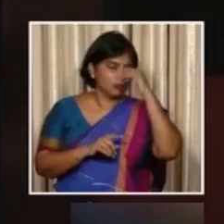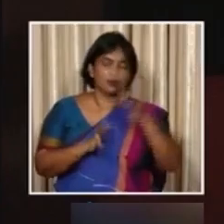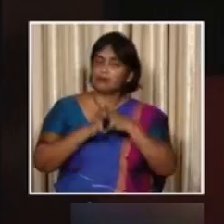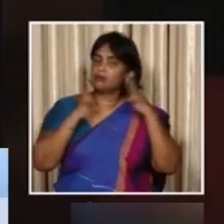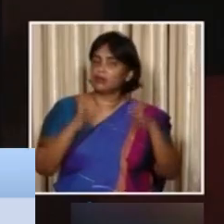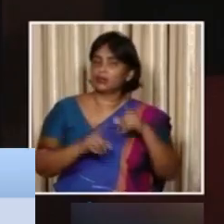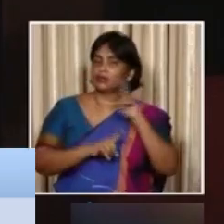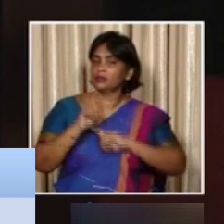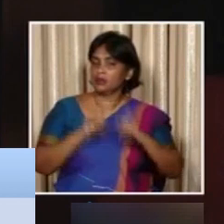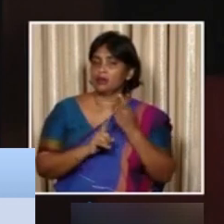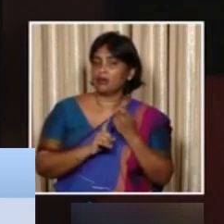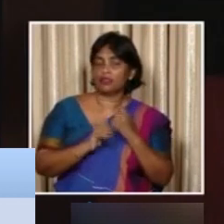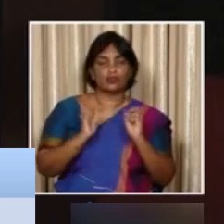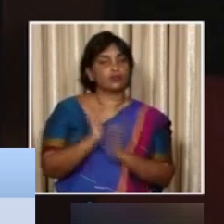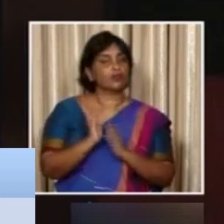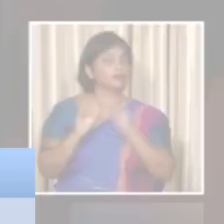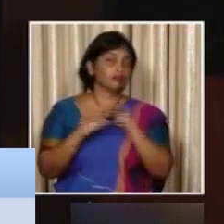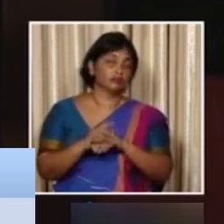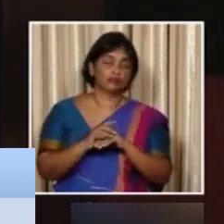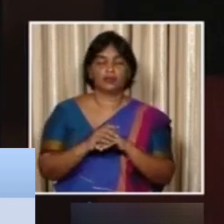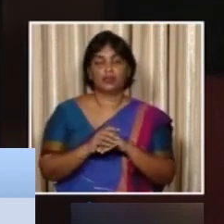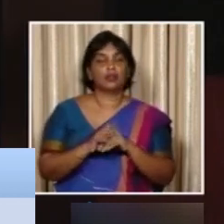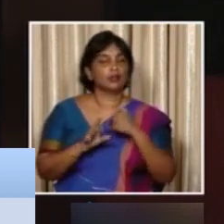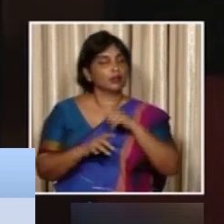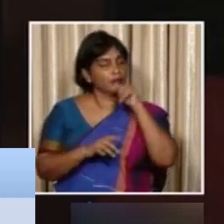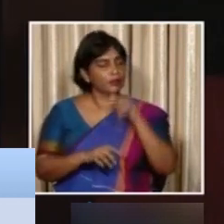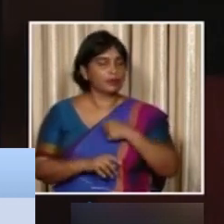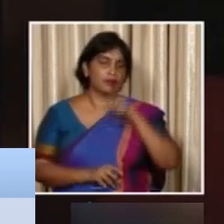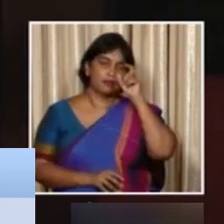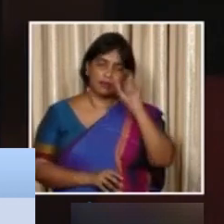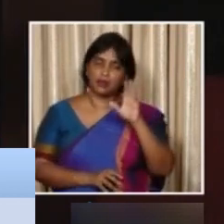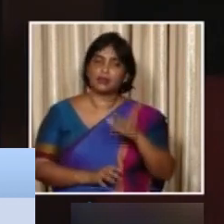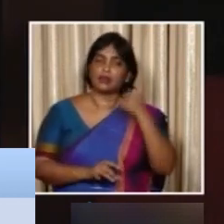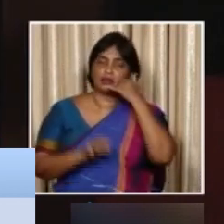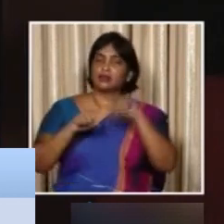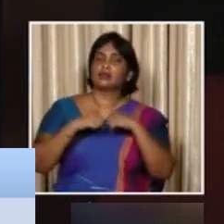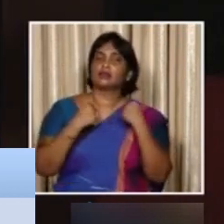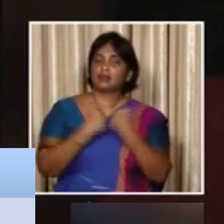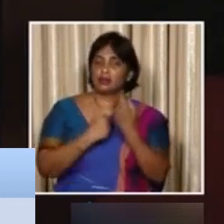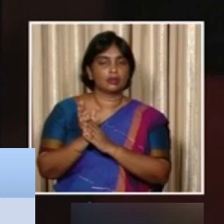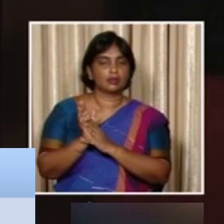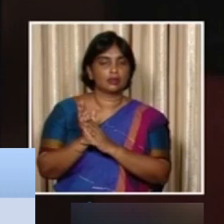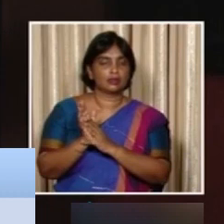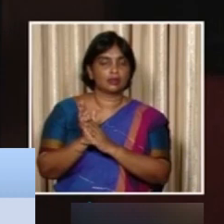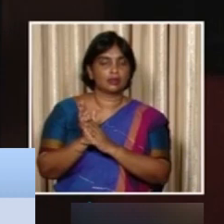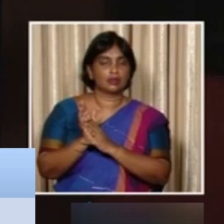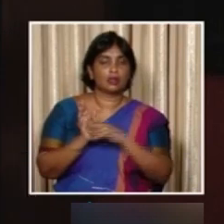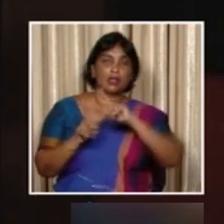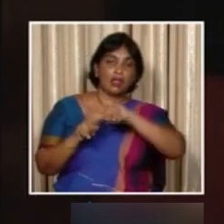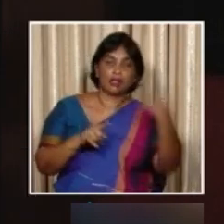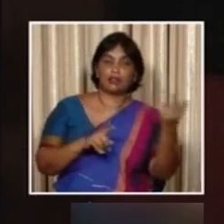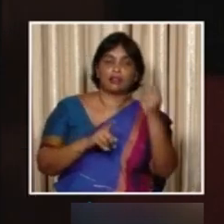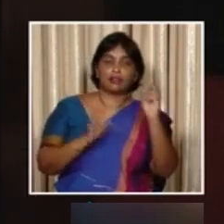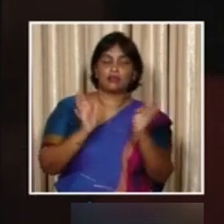දෙනෙක් කතා කරන්නේ ආර්ථික කවුන්සිල් ඉන්නවා කියලා තමයි කියන්නේ මම ඇත්තටම බලාගෙන ඉන්නවා සමගි ජන බලවේගයේ ආර්ථික කවුන්සිලේ අනිත් බලවේගයේ